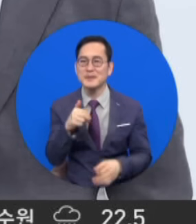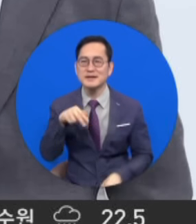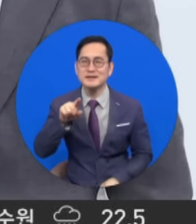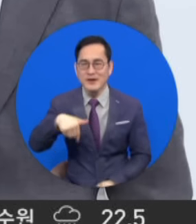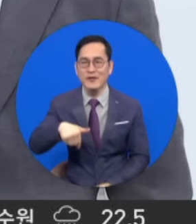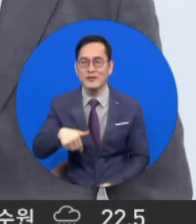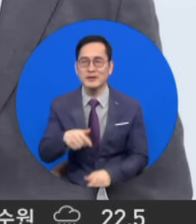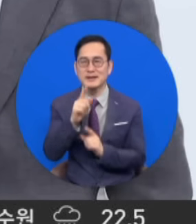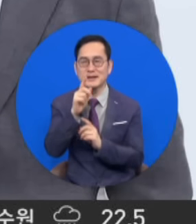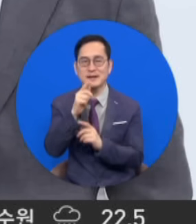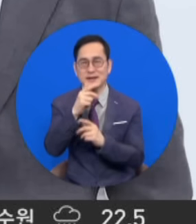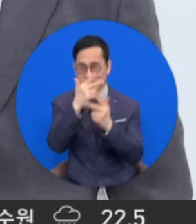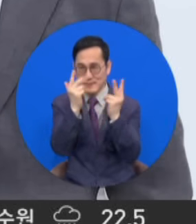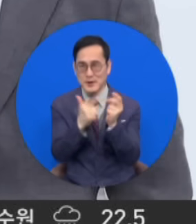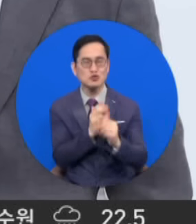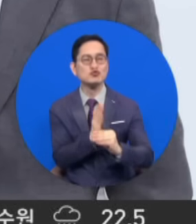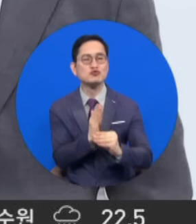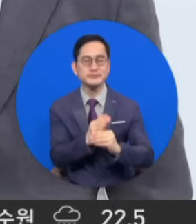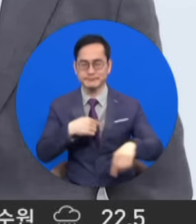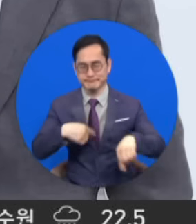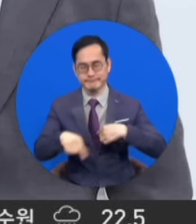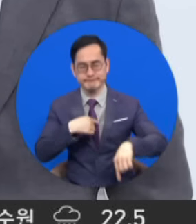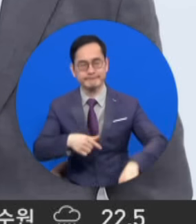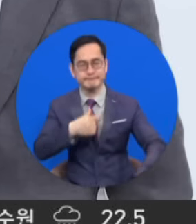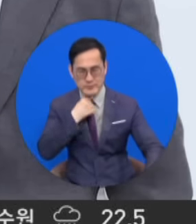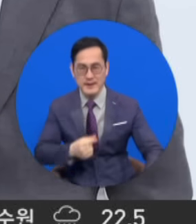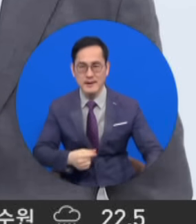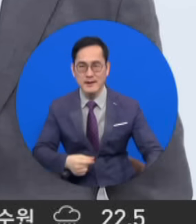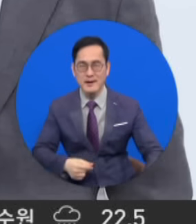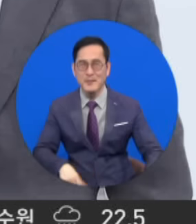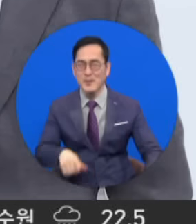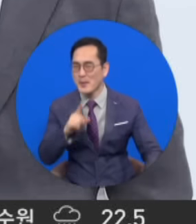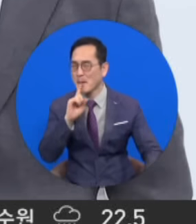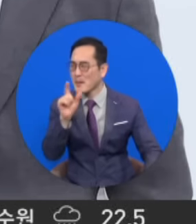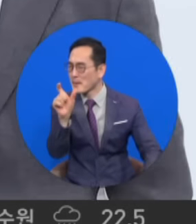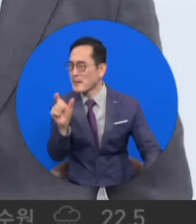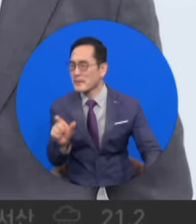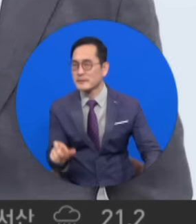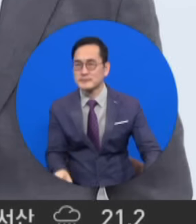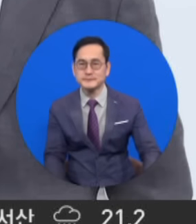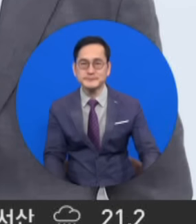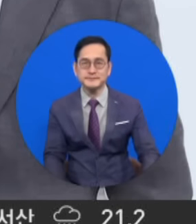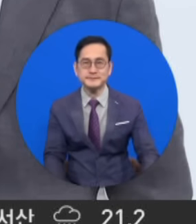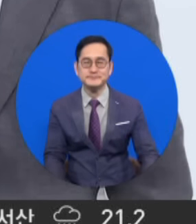한준호, 이에 대한 정치 수사 윤과 맞짱 뜨겠다 이성윤 등등등.